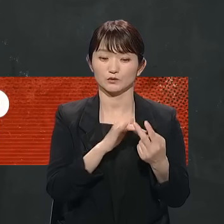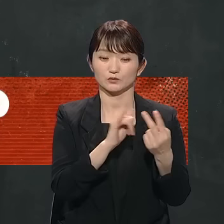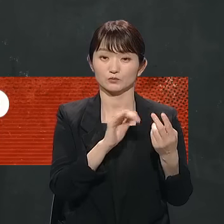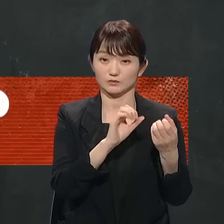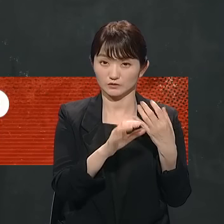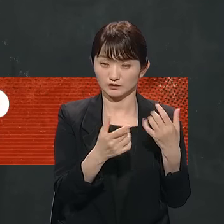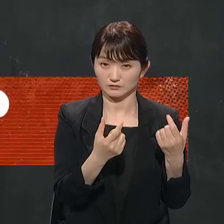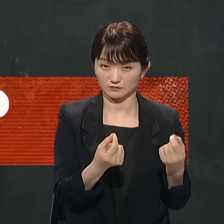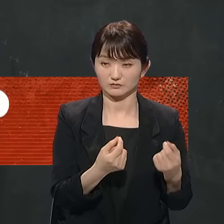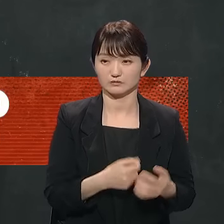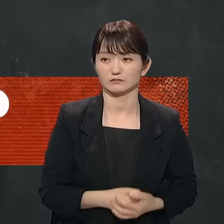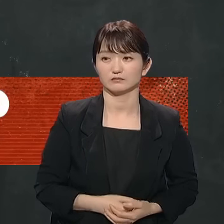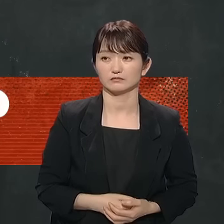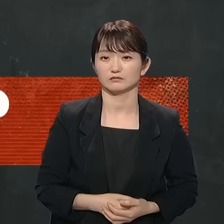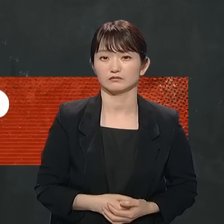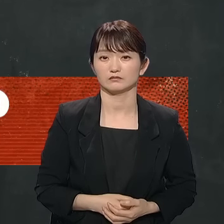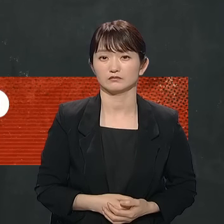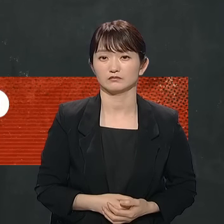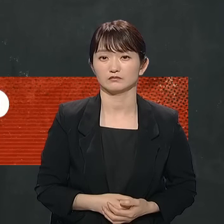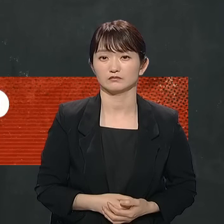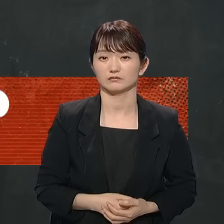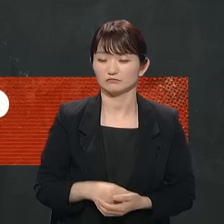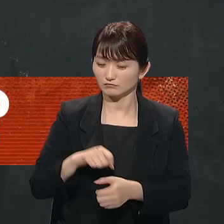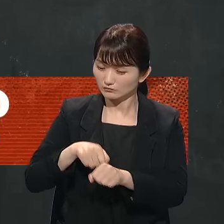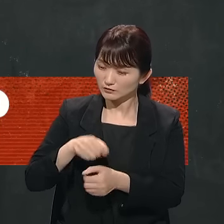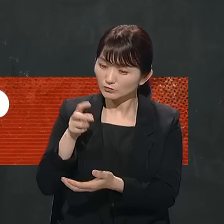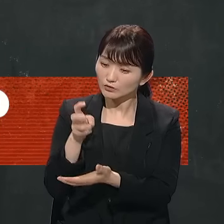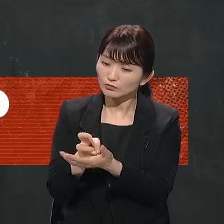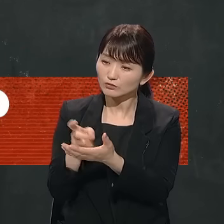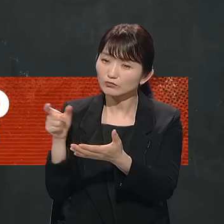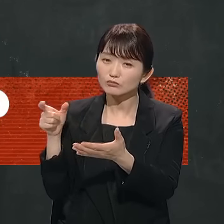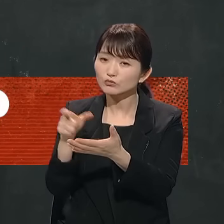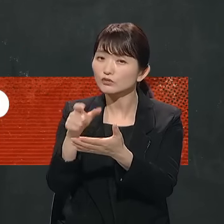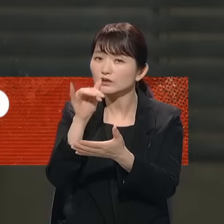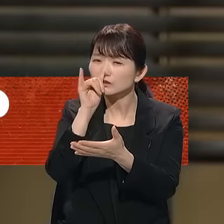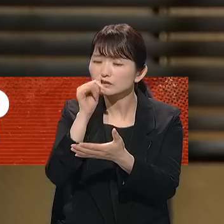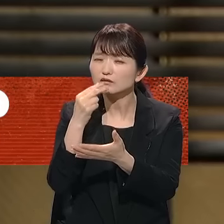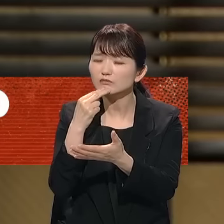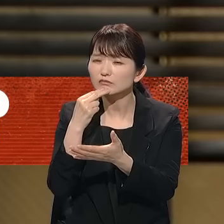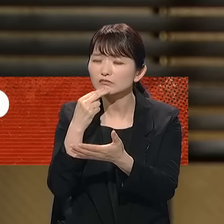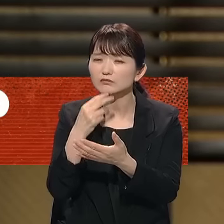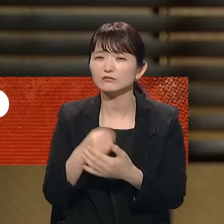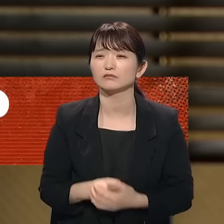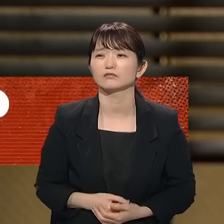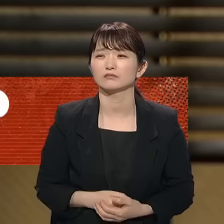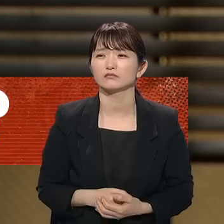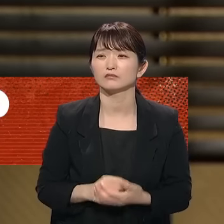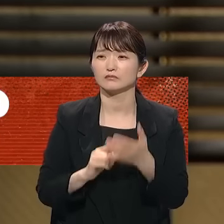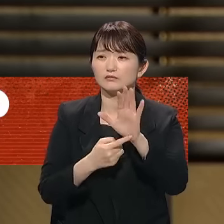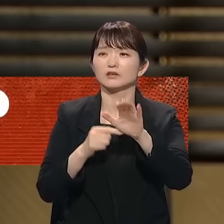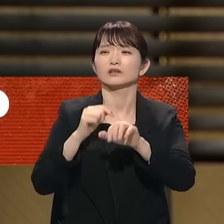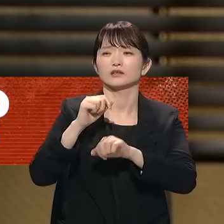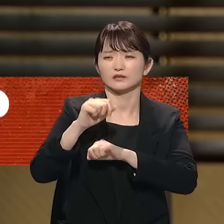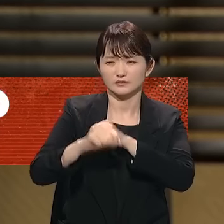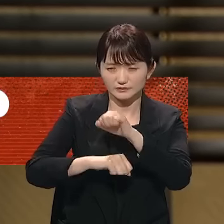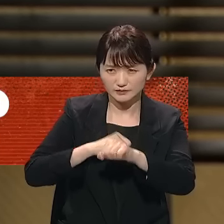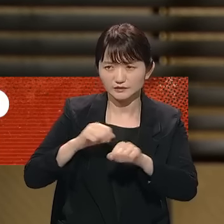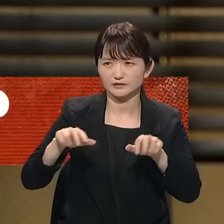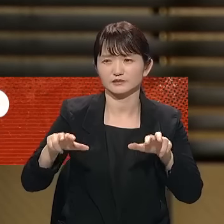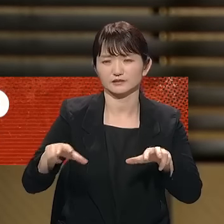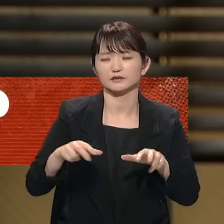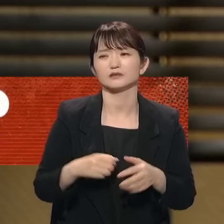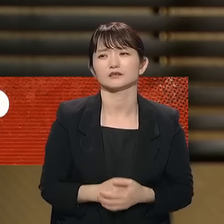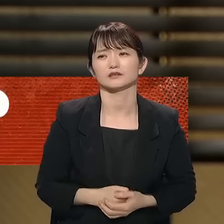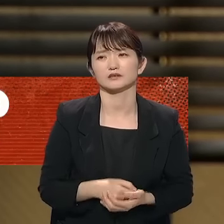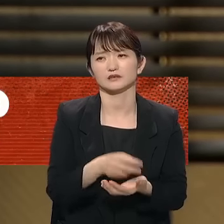말씀하셨는데 저걸 그럼 과연 처벌할 수 있는 법조항 같은 것들이 있느냐? 그러니까 표현의 자유 영역으로 아직은